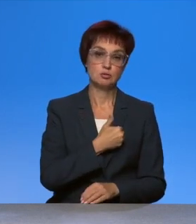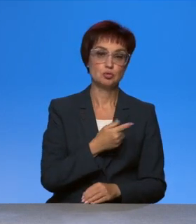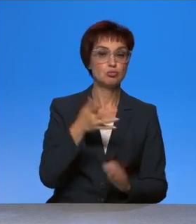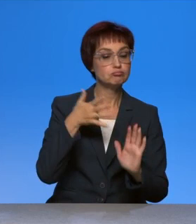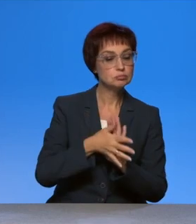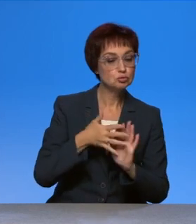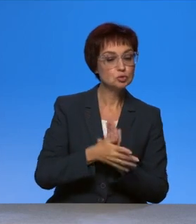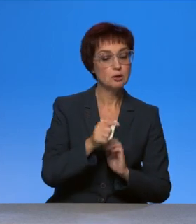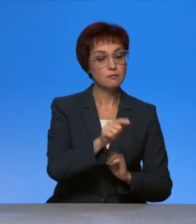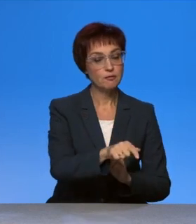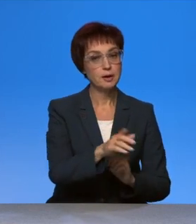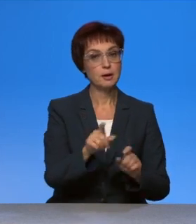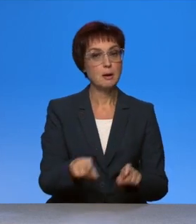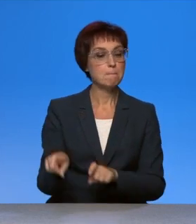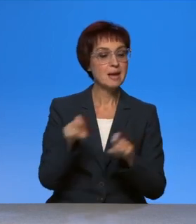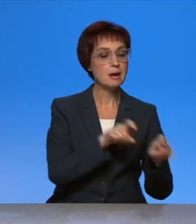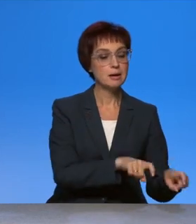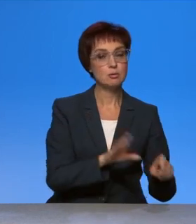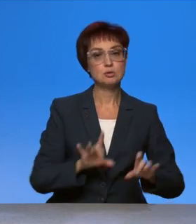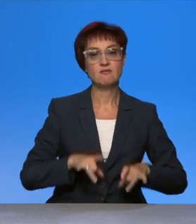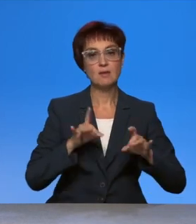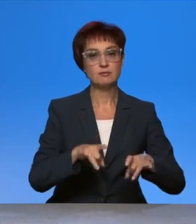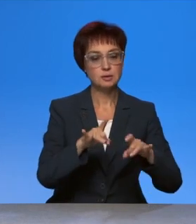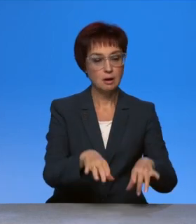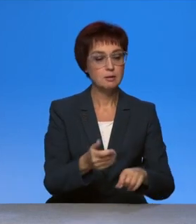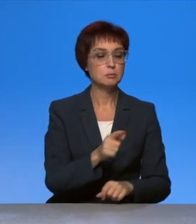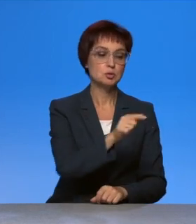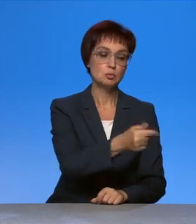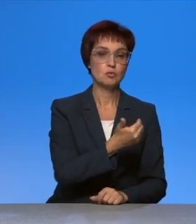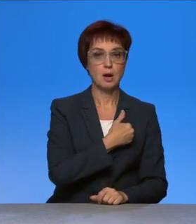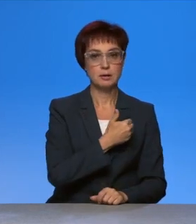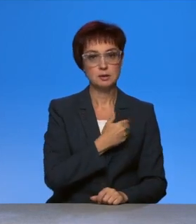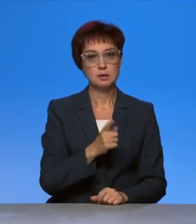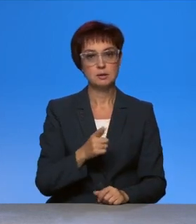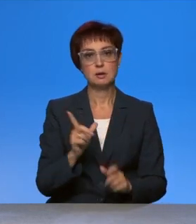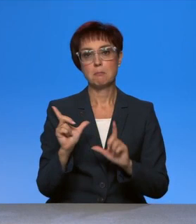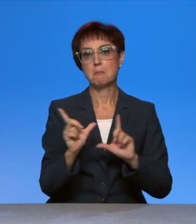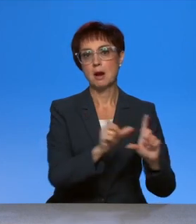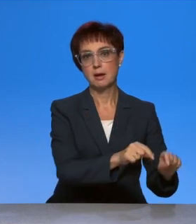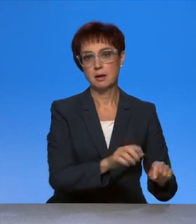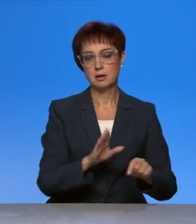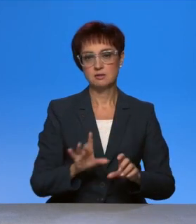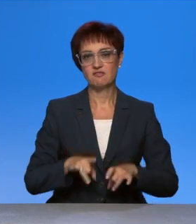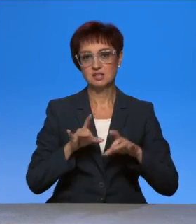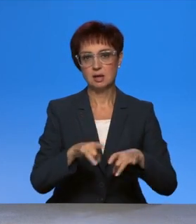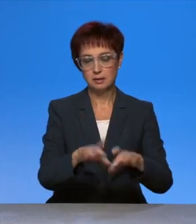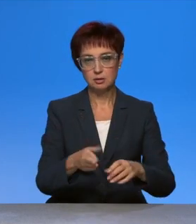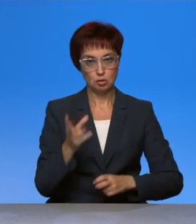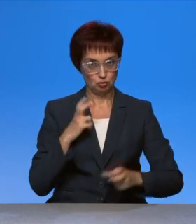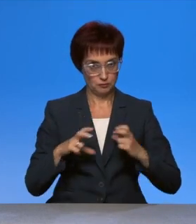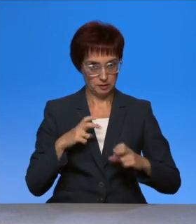почему вы вот и стремитесь поехать там в австралийские университеты. Извините, а вы с кем согласовали